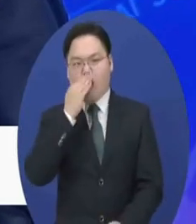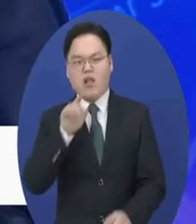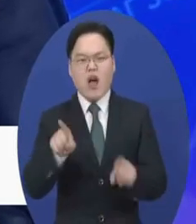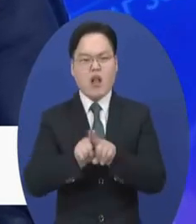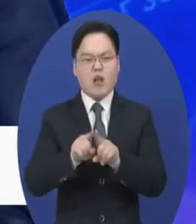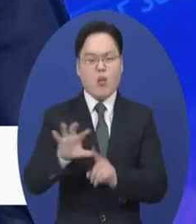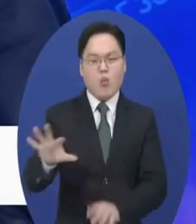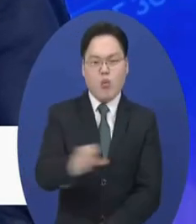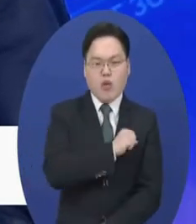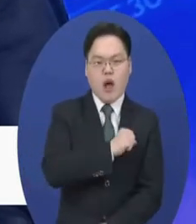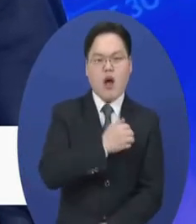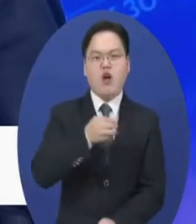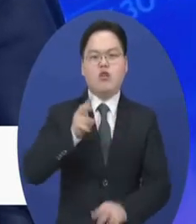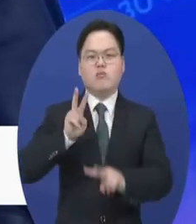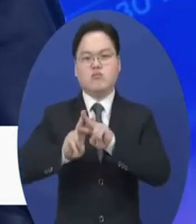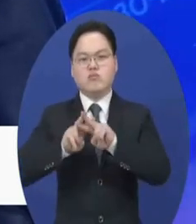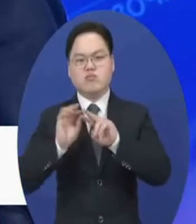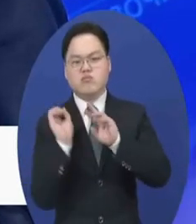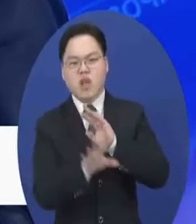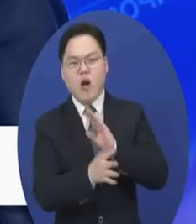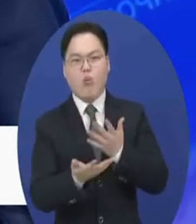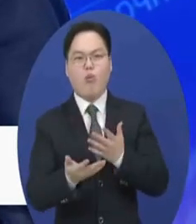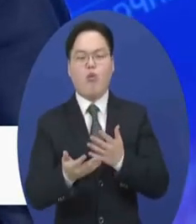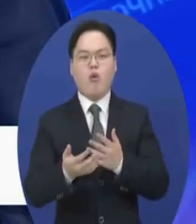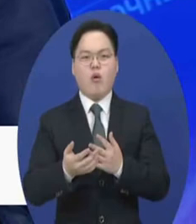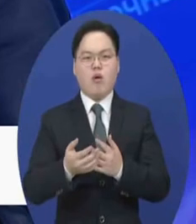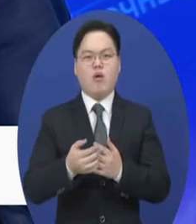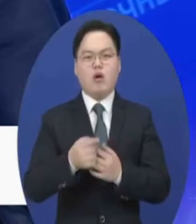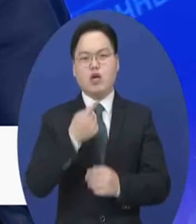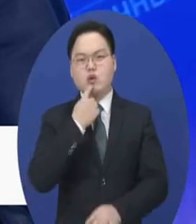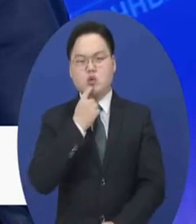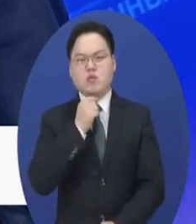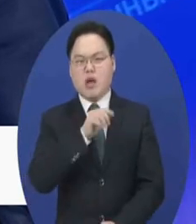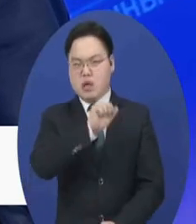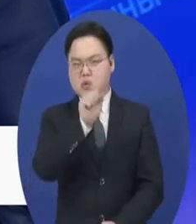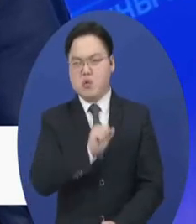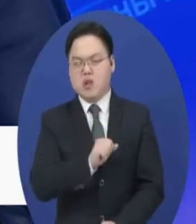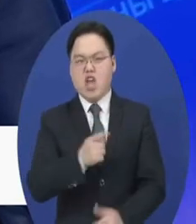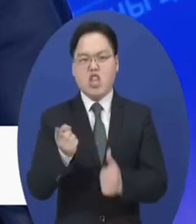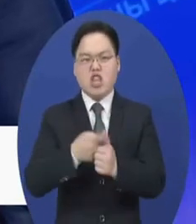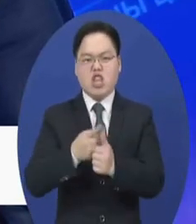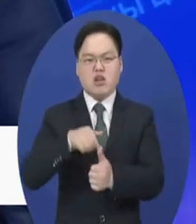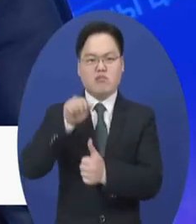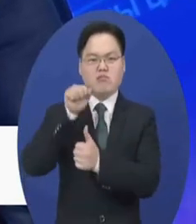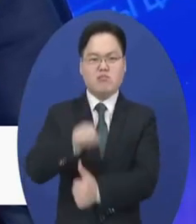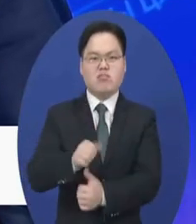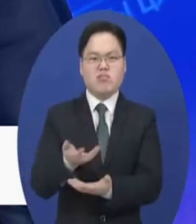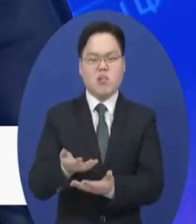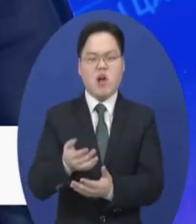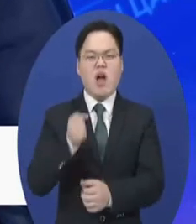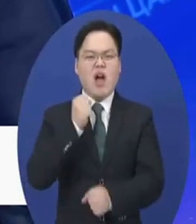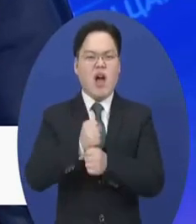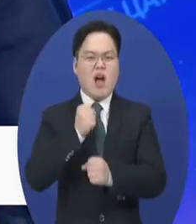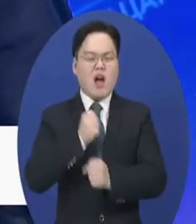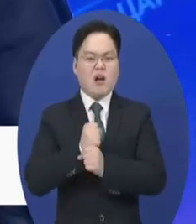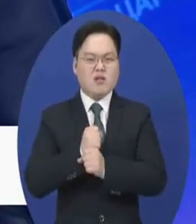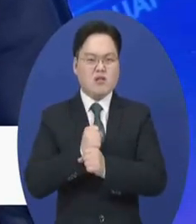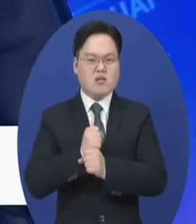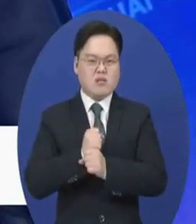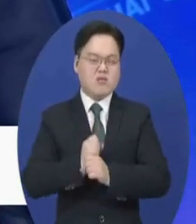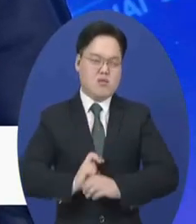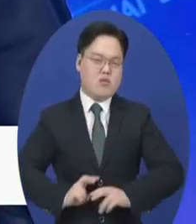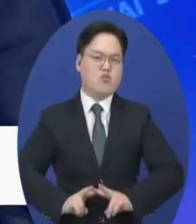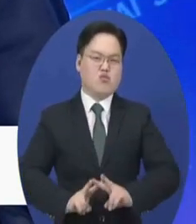тоглолдог, булааж авдаг, шоронд хийдэг, тэгээд одоо буулгаж авдаг, тэ нэр төрийг нь гутаадаг энэ ажиллагаа бол ингээд төгс төгөл төр